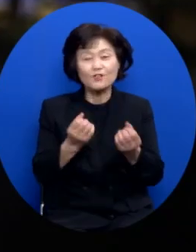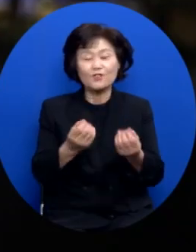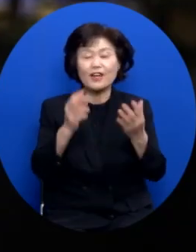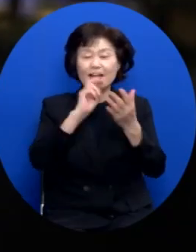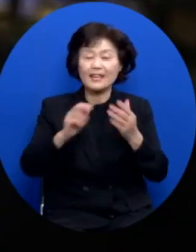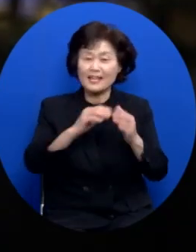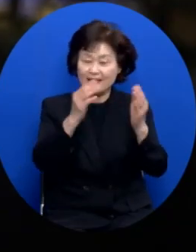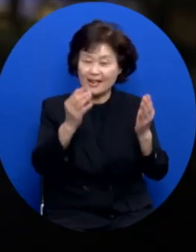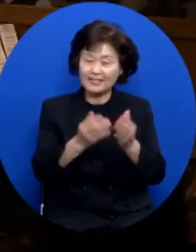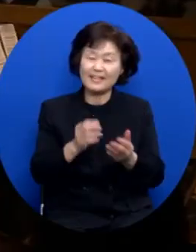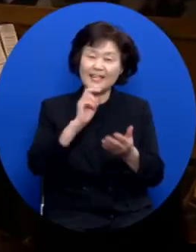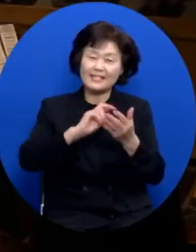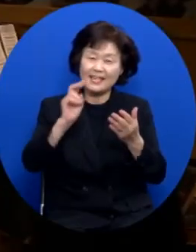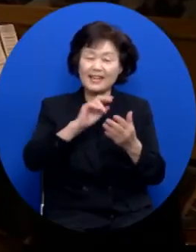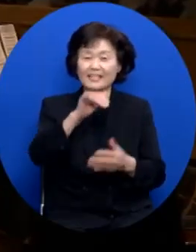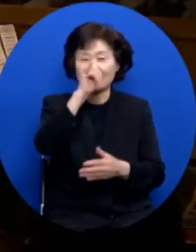등을 선보였습니다